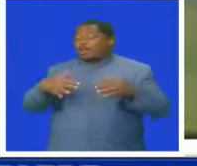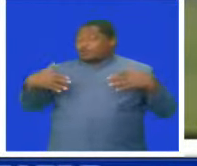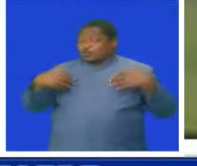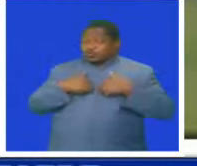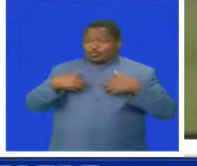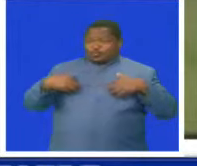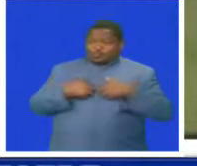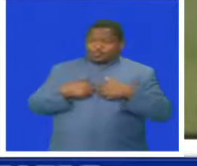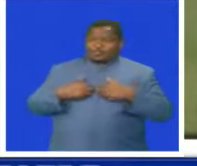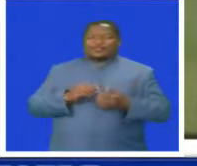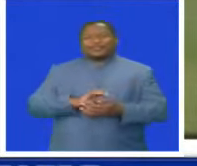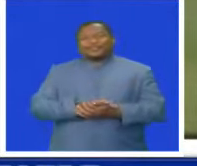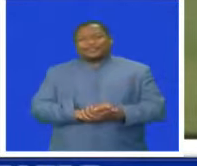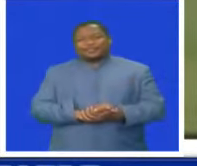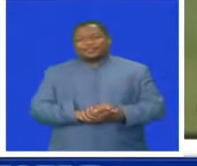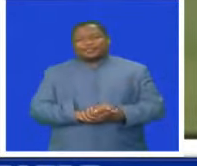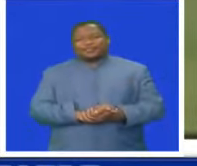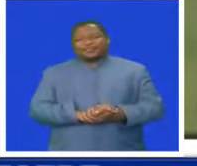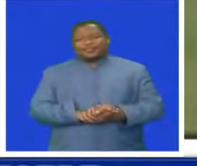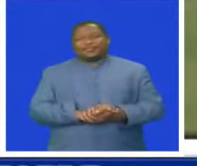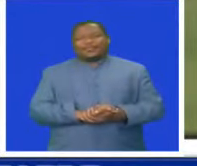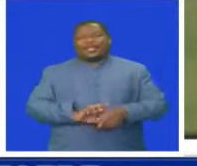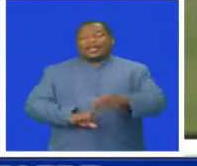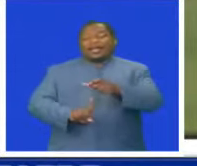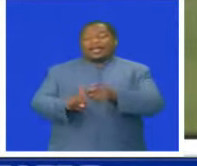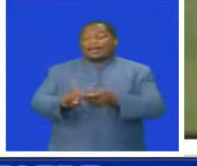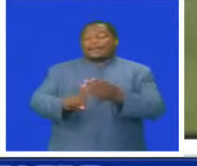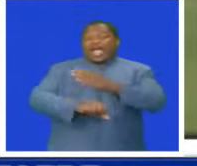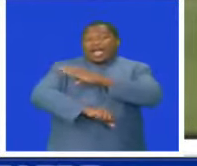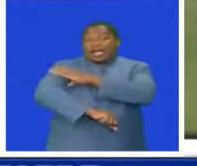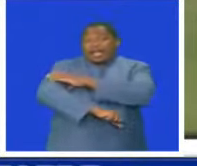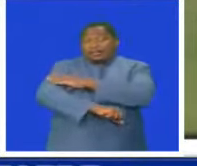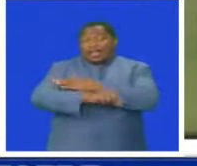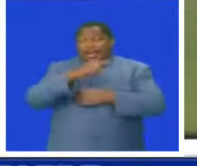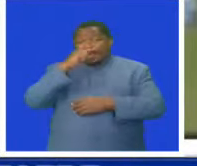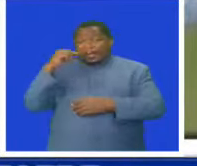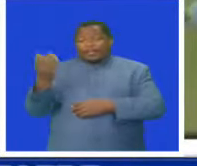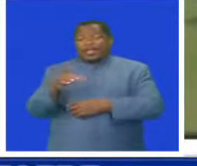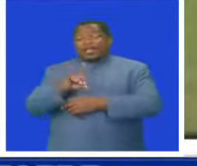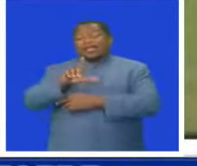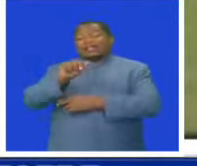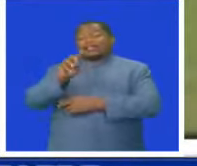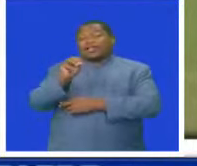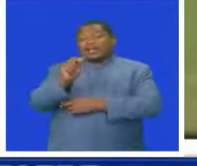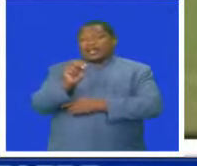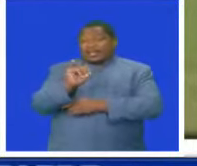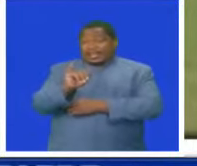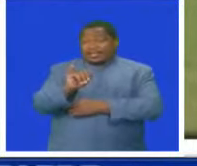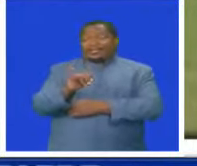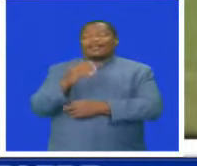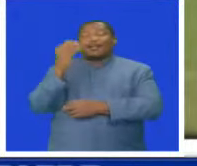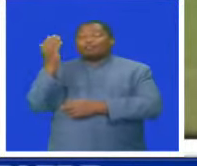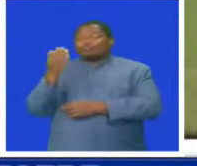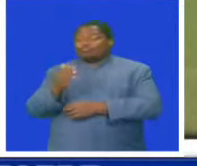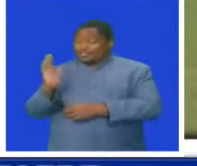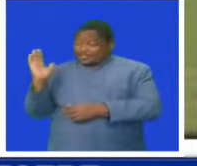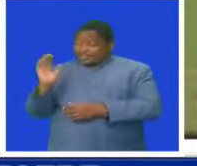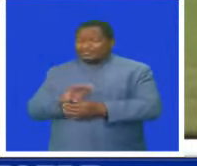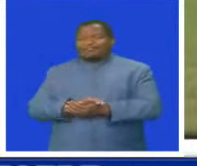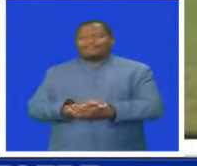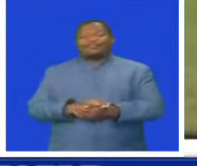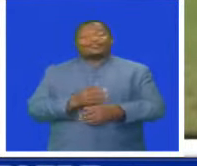Ulikhethelo Nokuthula Dlamini uthi lamanye emave sekasezingene lesetulu kunabo sibadlala singathi lo mdlalo